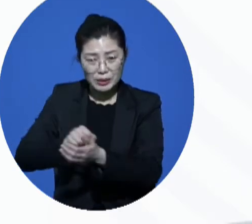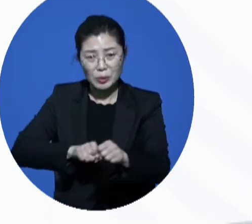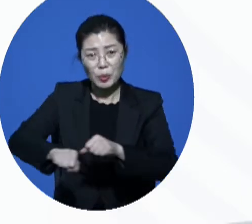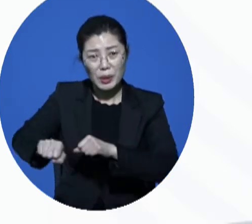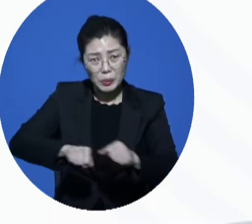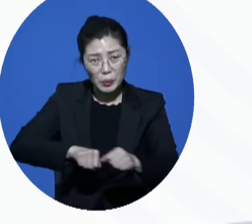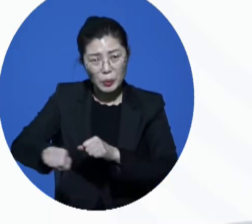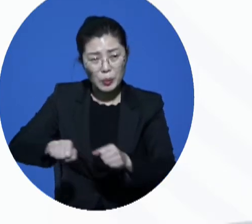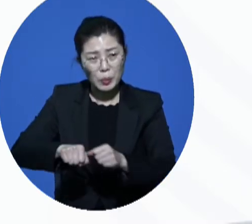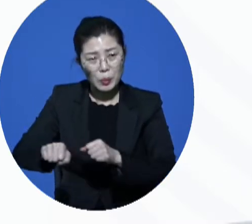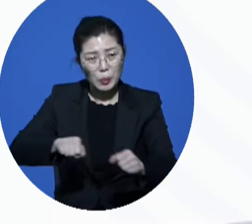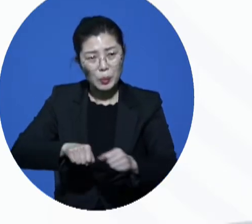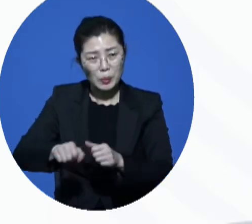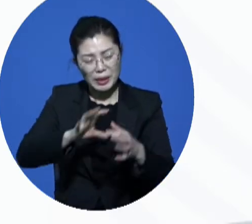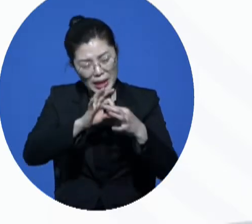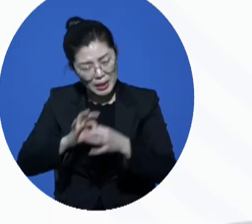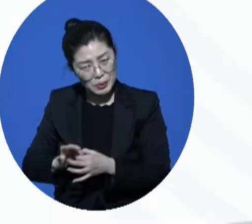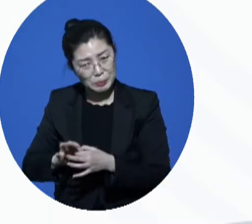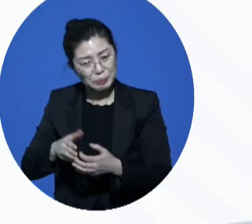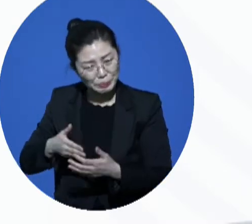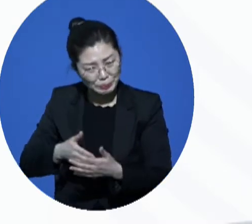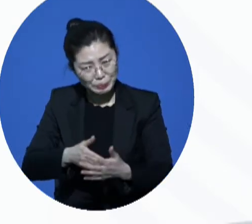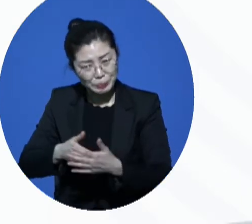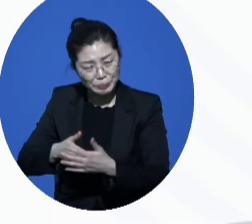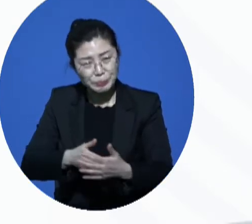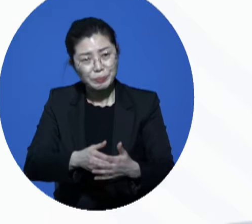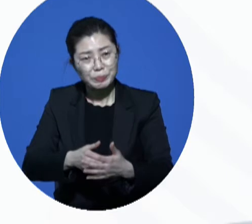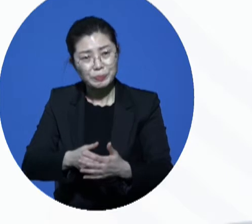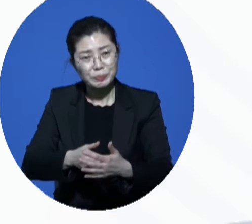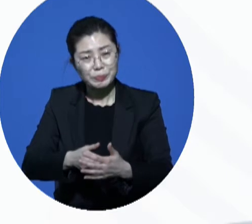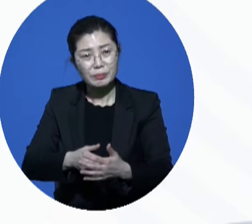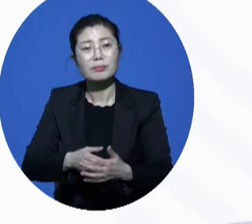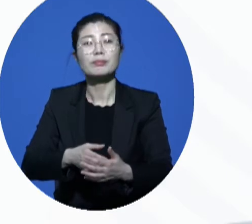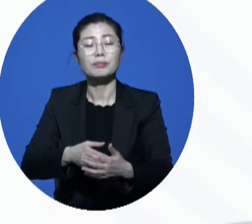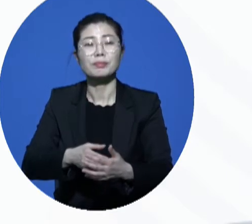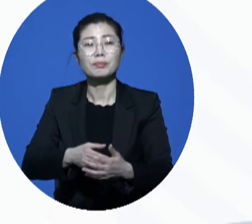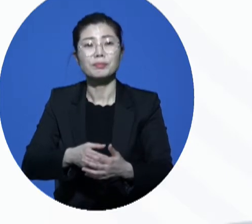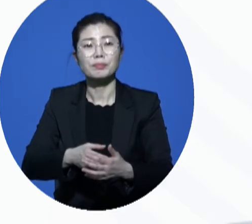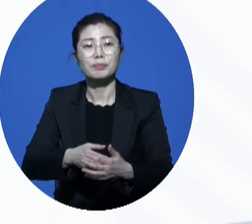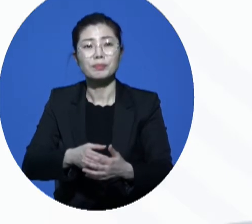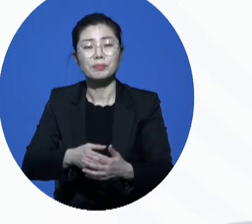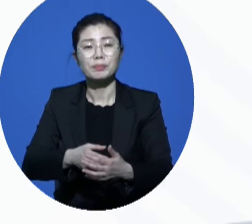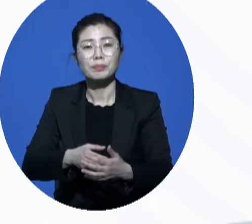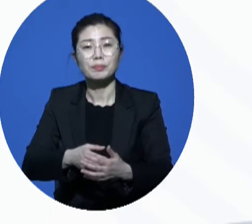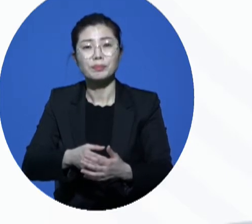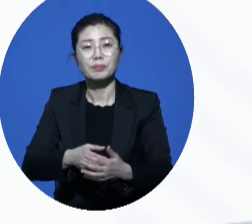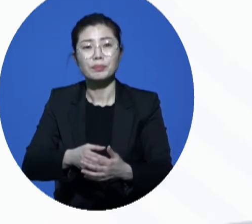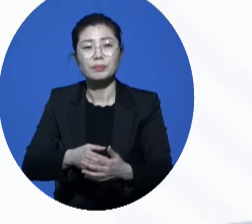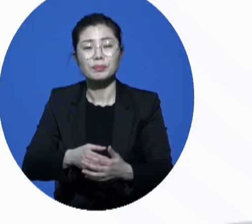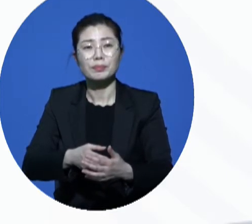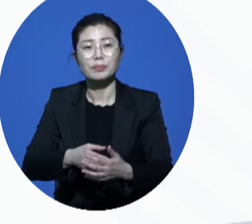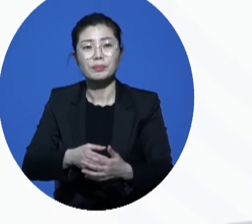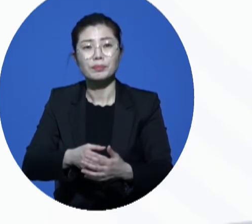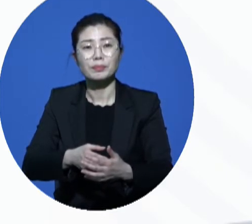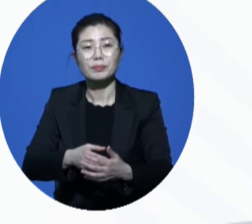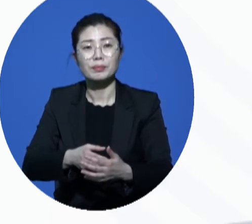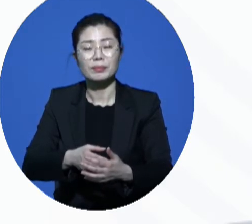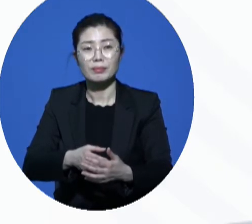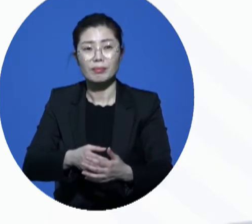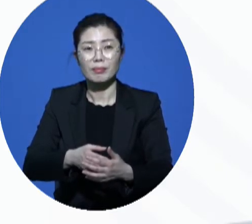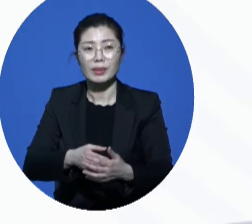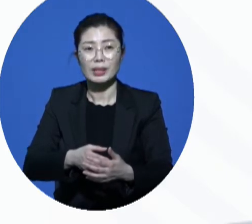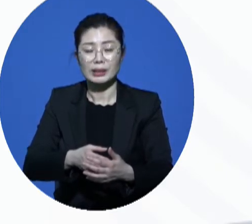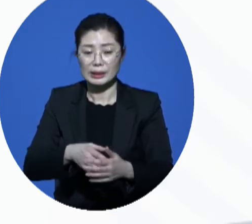분산 조치를 방해했었던 신화재활원은 이 TFT에 들어가게 됨으로써 사실